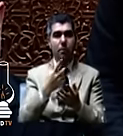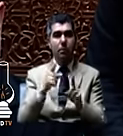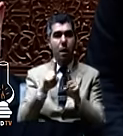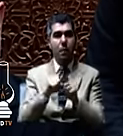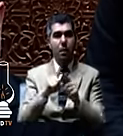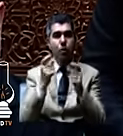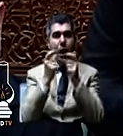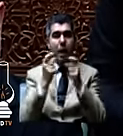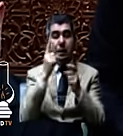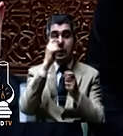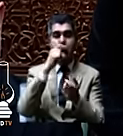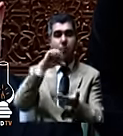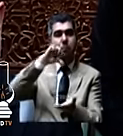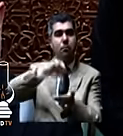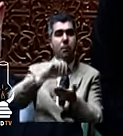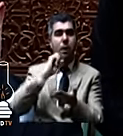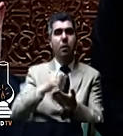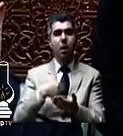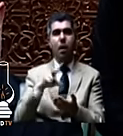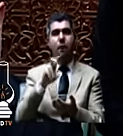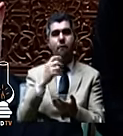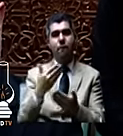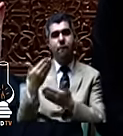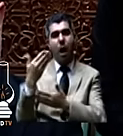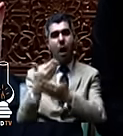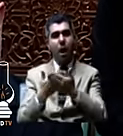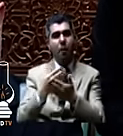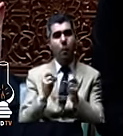اشكال كبير. كنتمنى انكم تكونوا استوعبتوا معنا السؤال وقدرتوا اننا